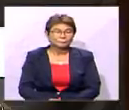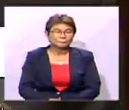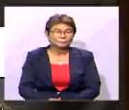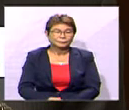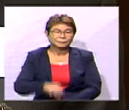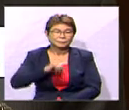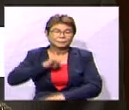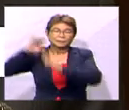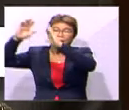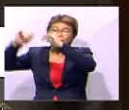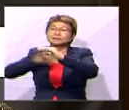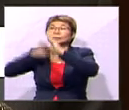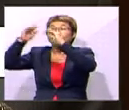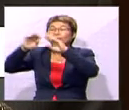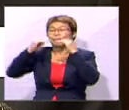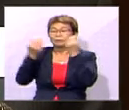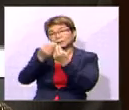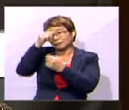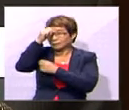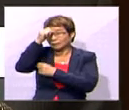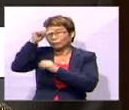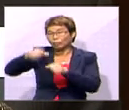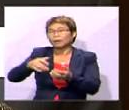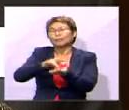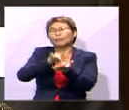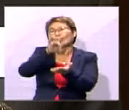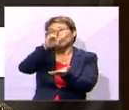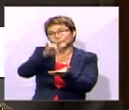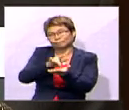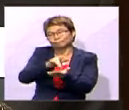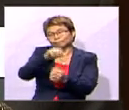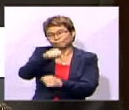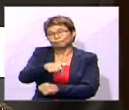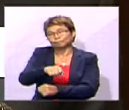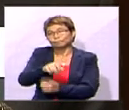Saya berharap masyarakat India boleh mengambil peluang ini